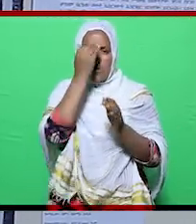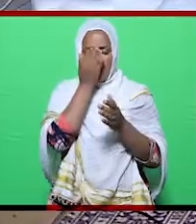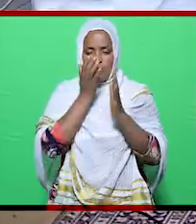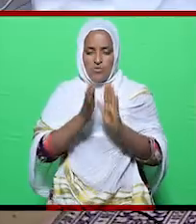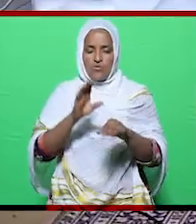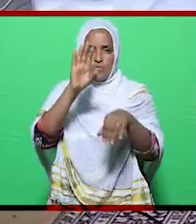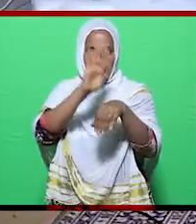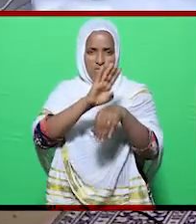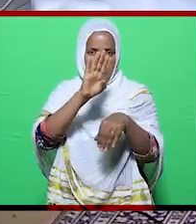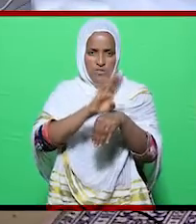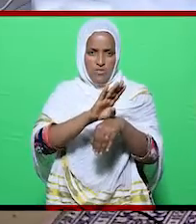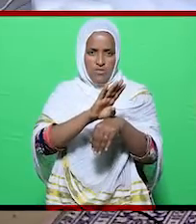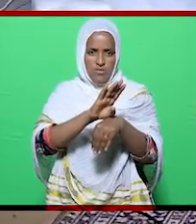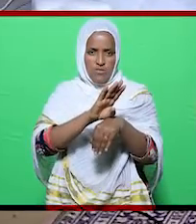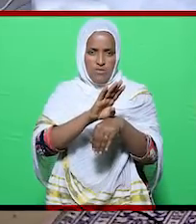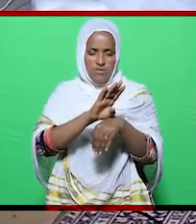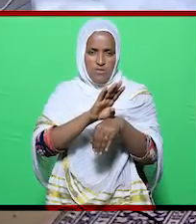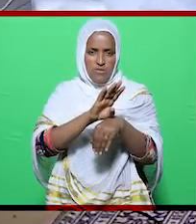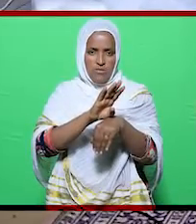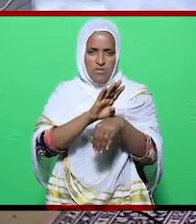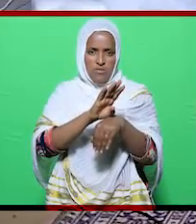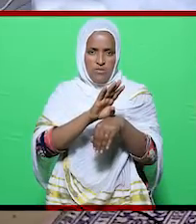ይመስላል። ኦርቶዶክስ ተዋሕዶ ቤተክርስቲያን